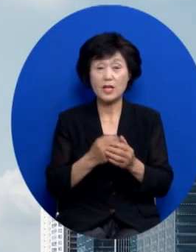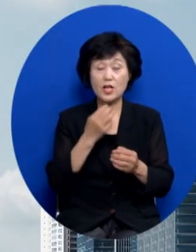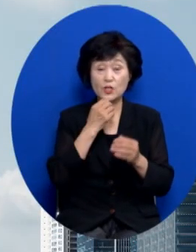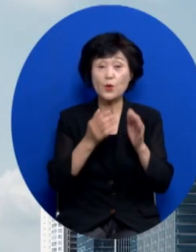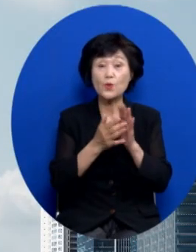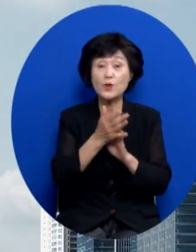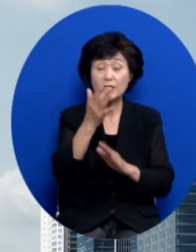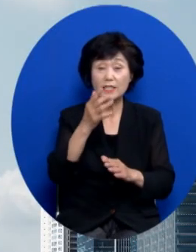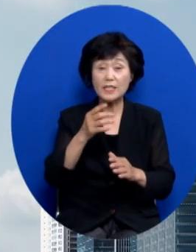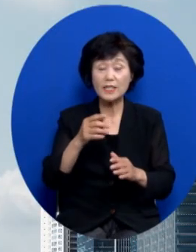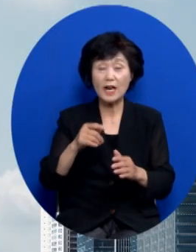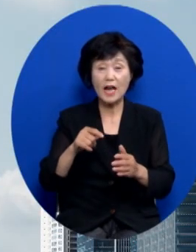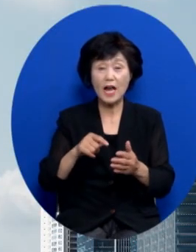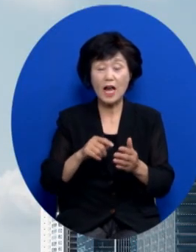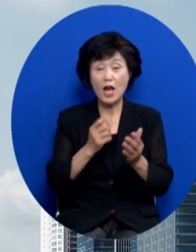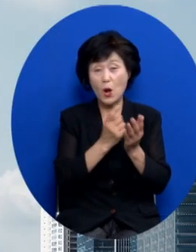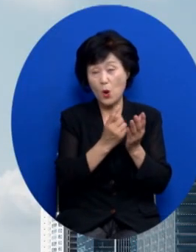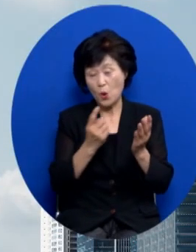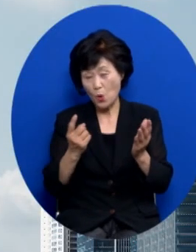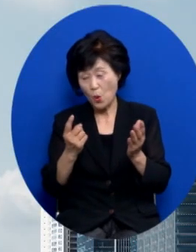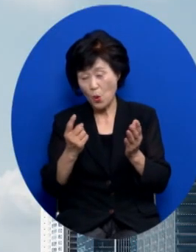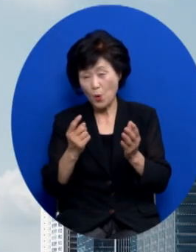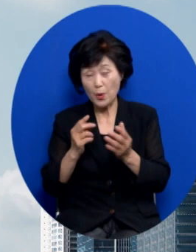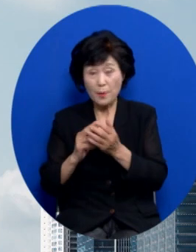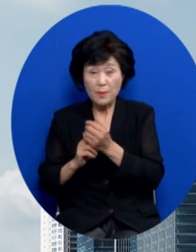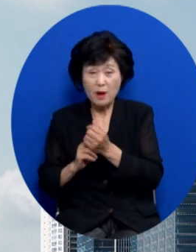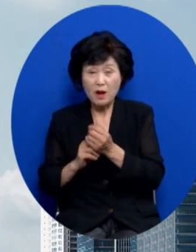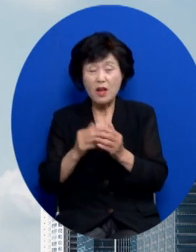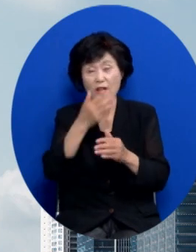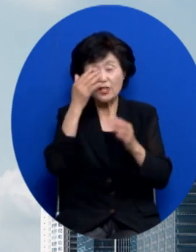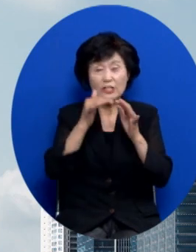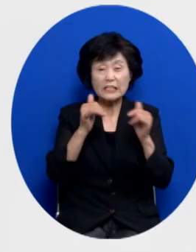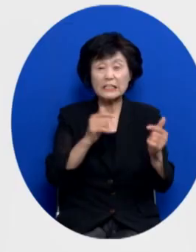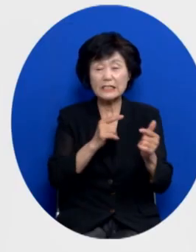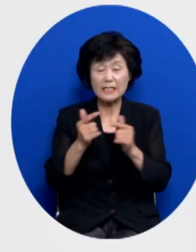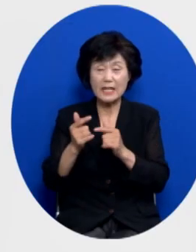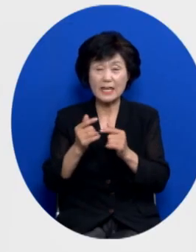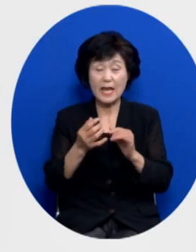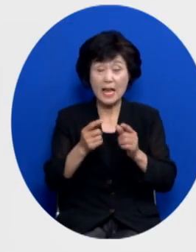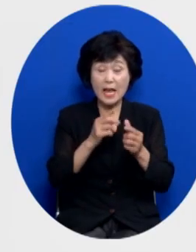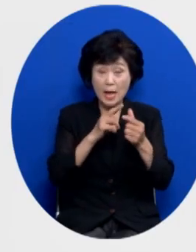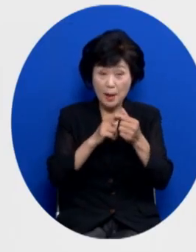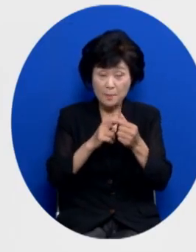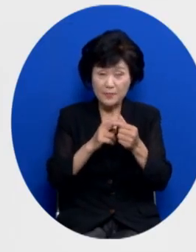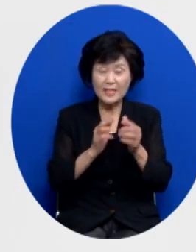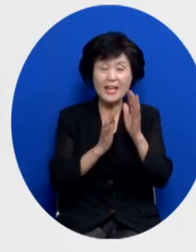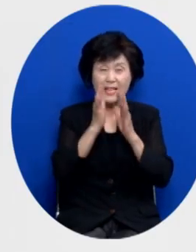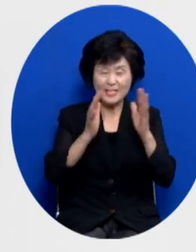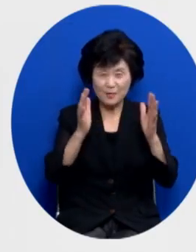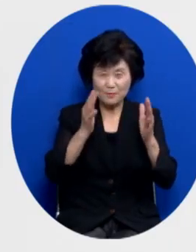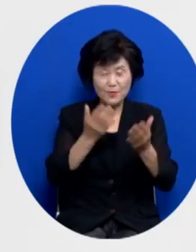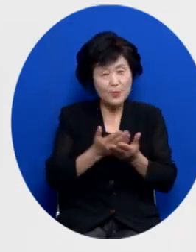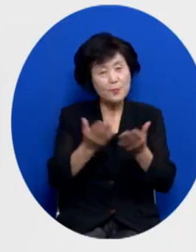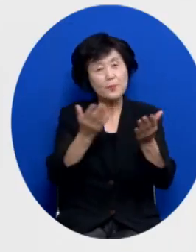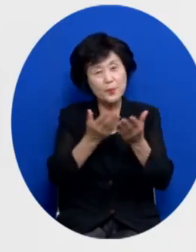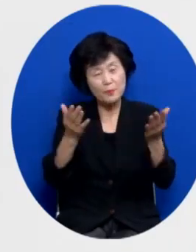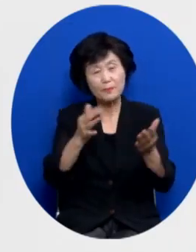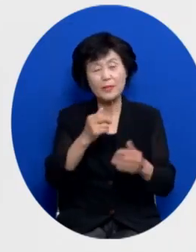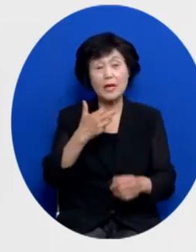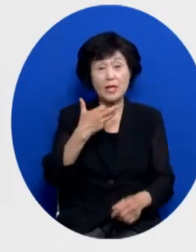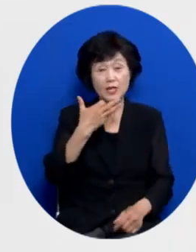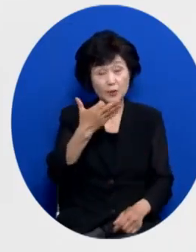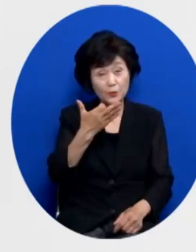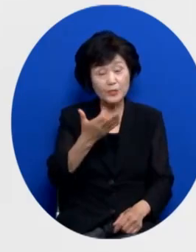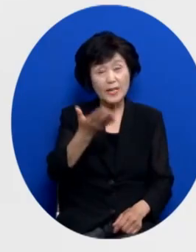서울시가 고립, 은둔 청년들에게 반려식물을 보급합니다. 서울시는 서울에 거주하는 만 19세